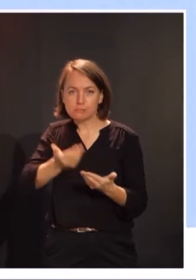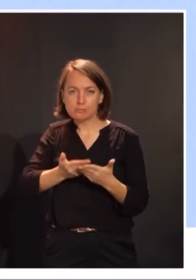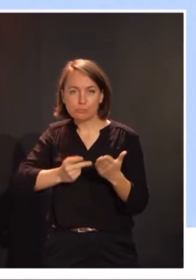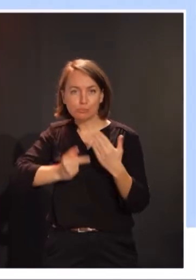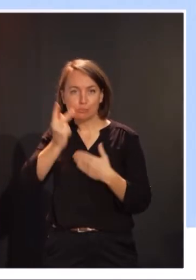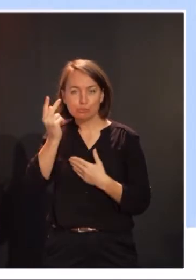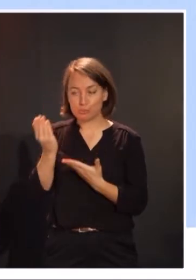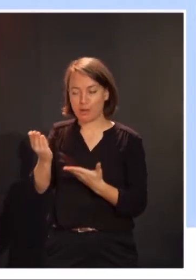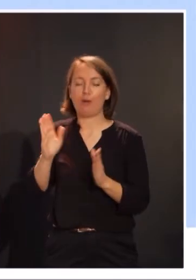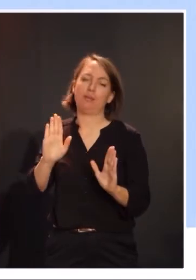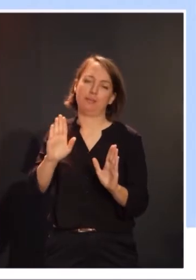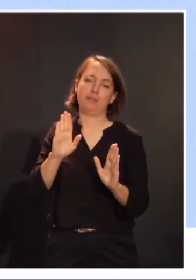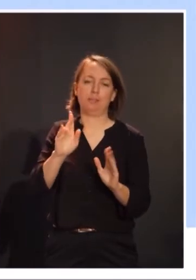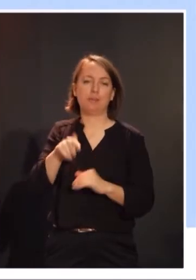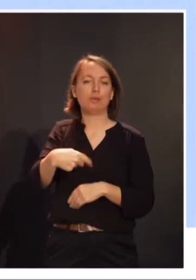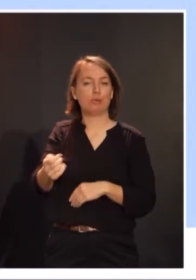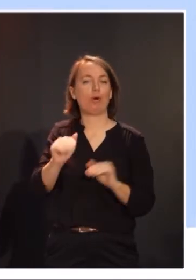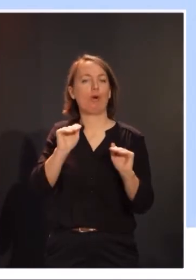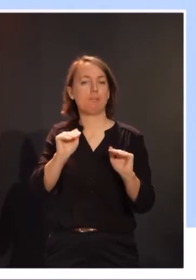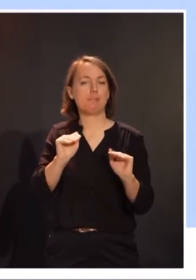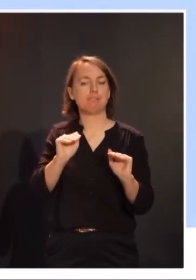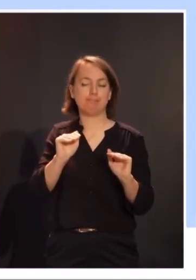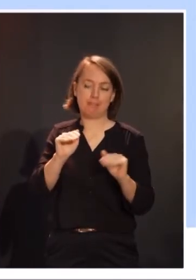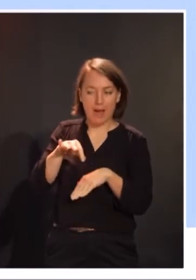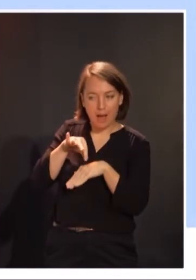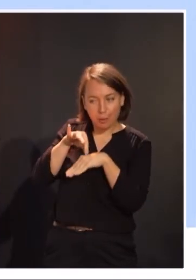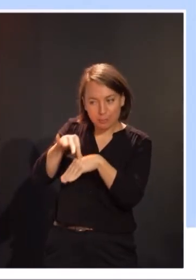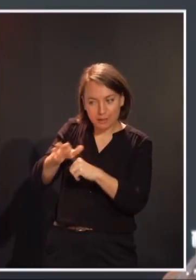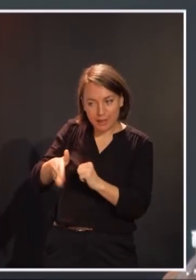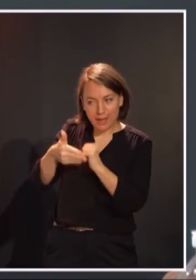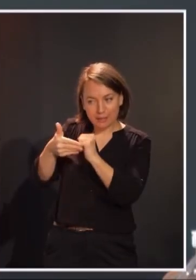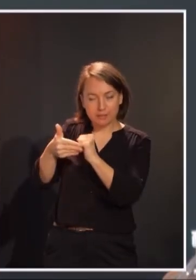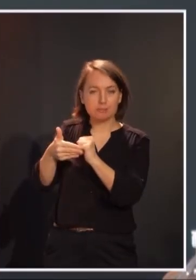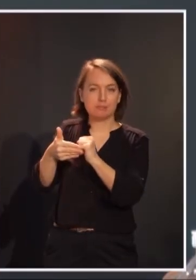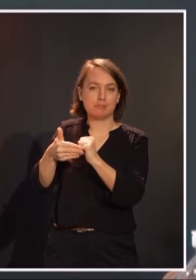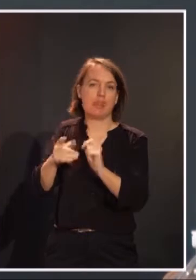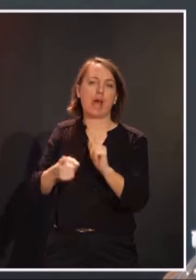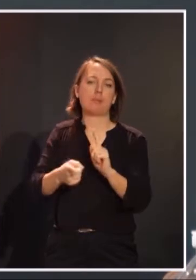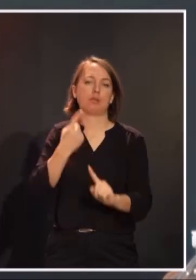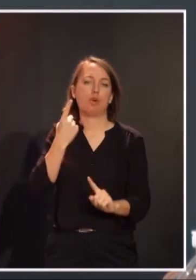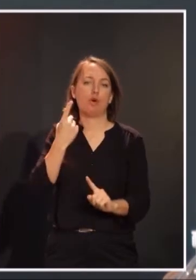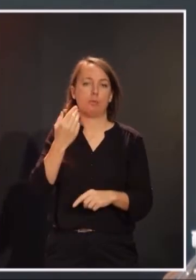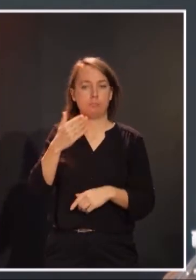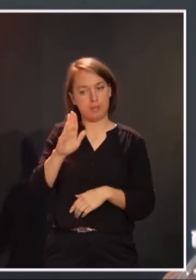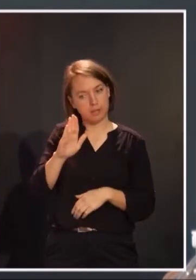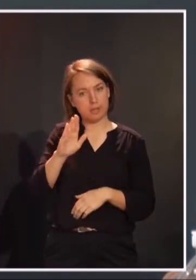tout à l'heure quand même, un accompagnement, mais en tout cas, les premiers essais ont été assez concluants.